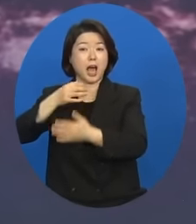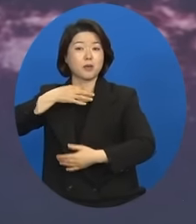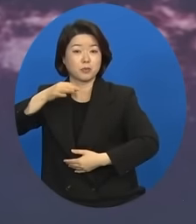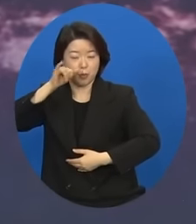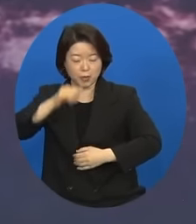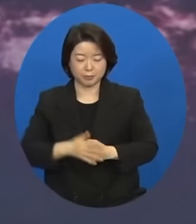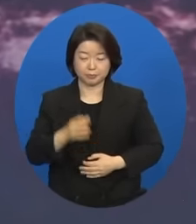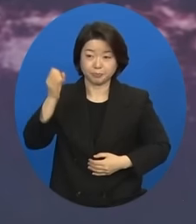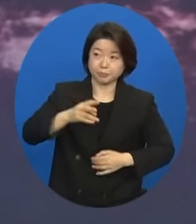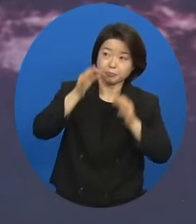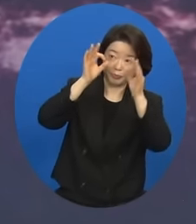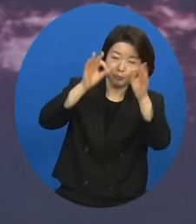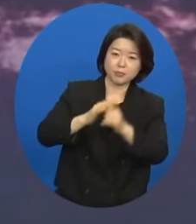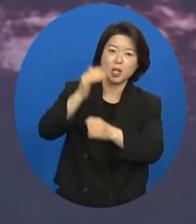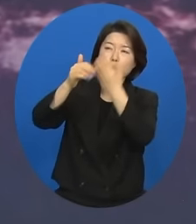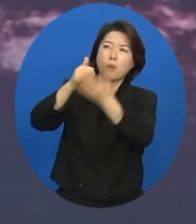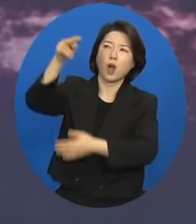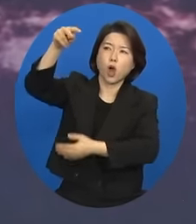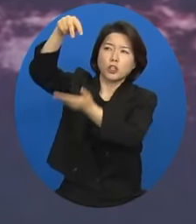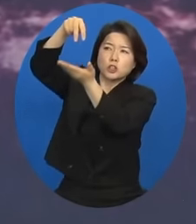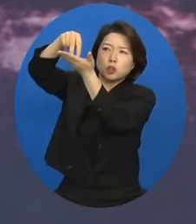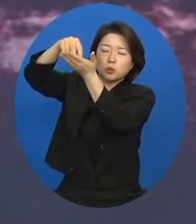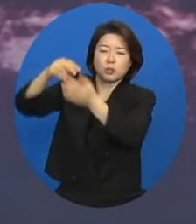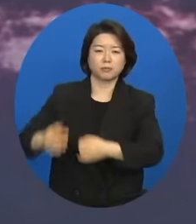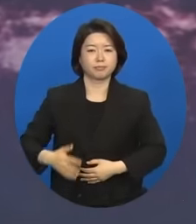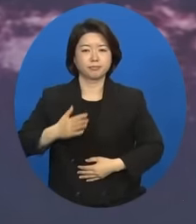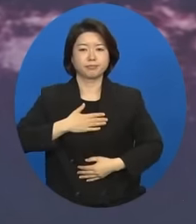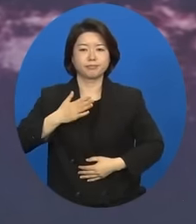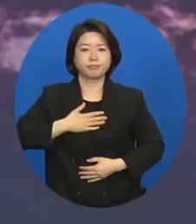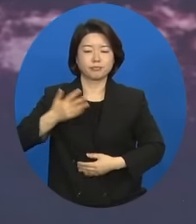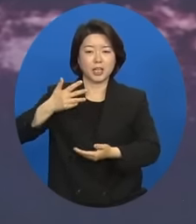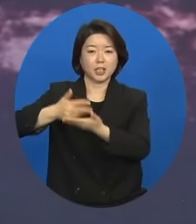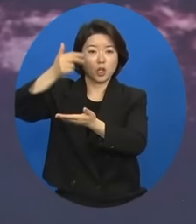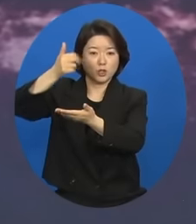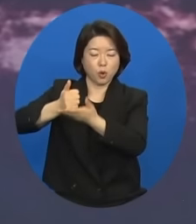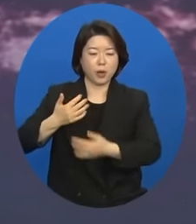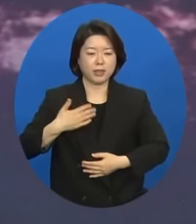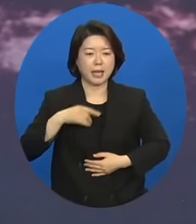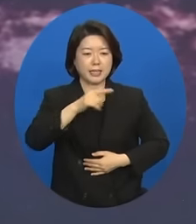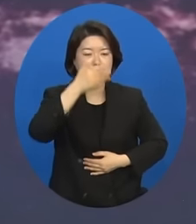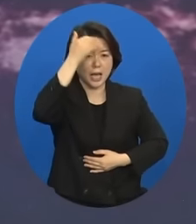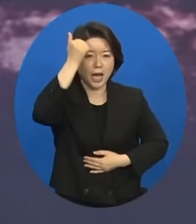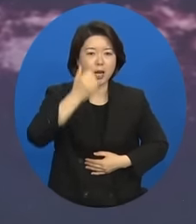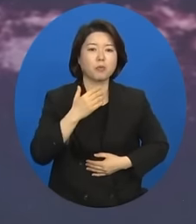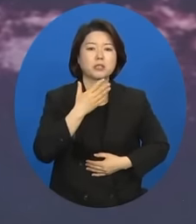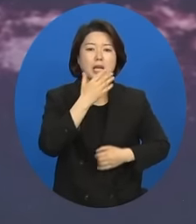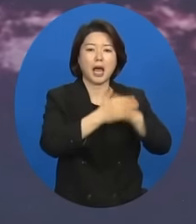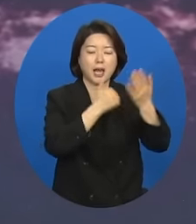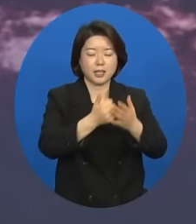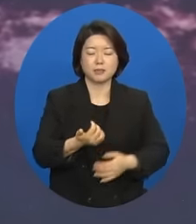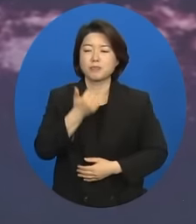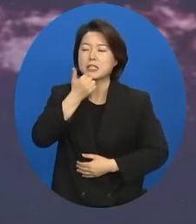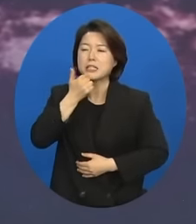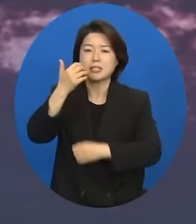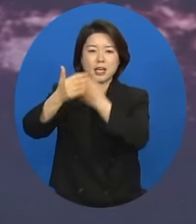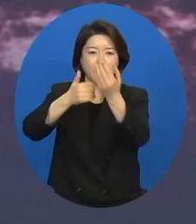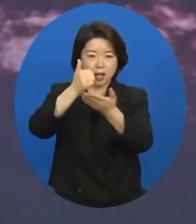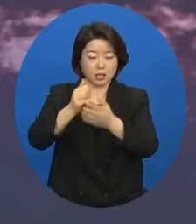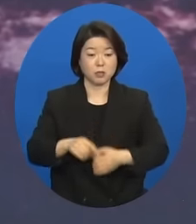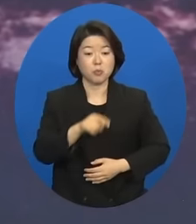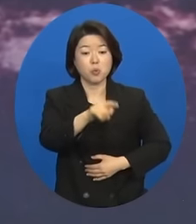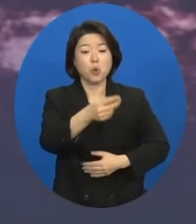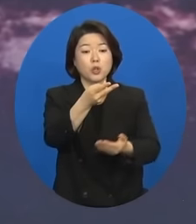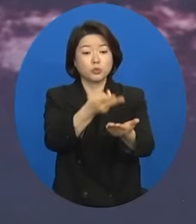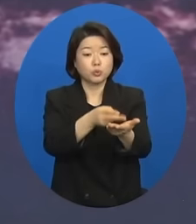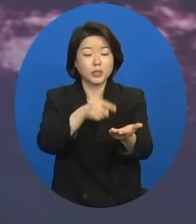여호와께서 그 위에서 이르시되 나는 여호와니 너의 조부 아브라함의 하나님이요 이삭의 하나님이라 내가 놓아 있는 땅을